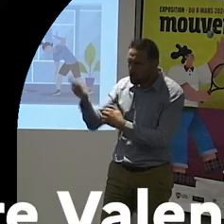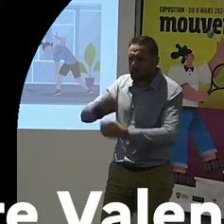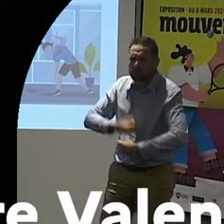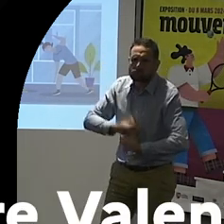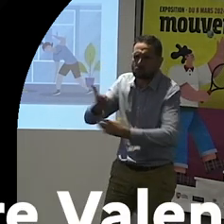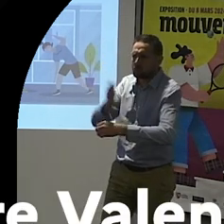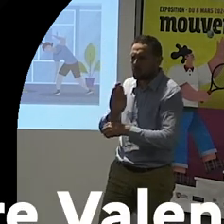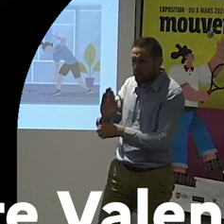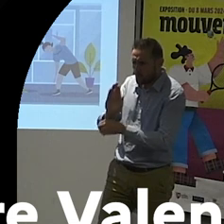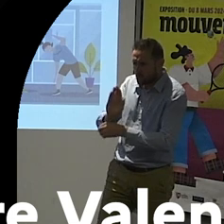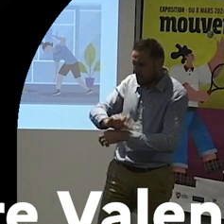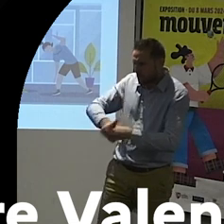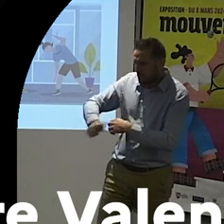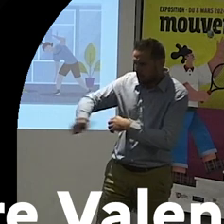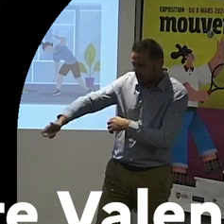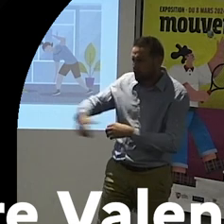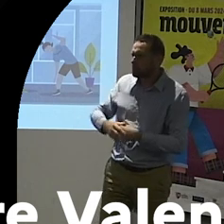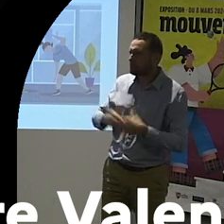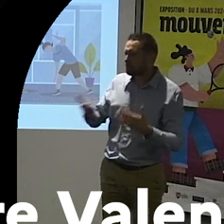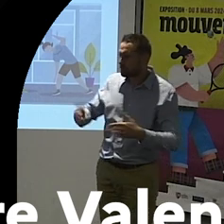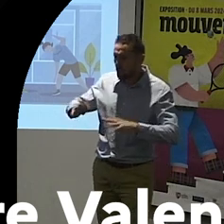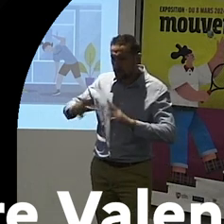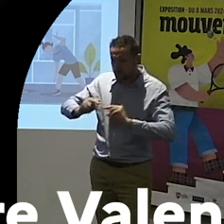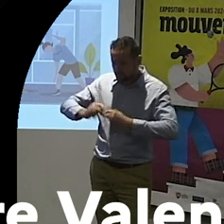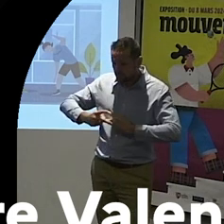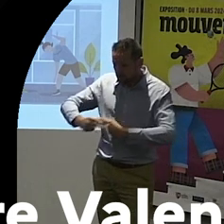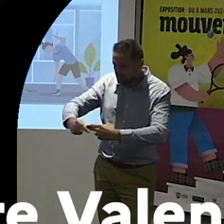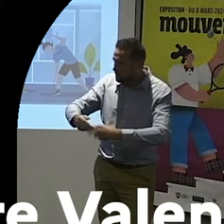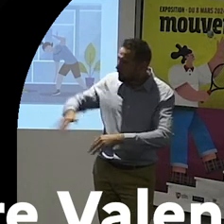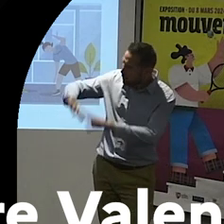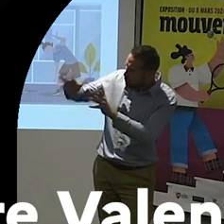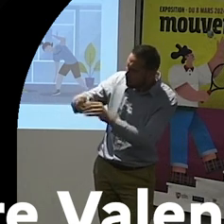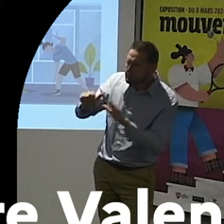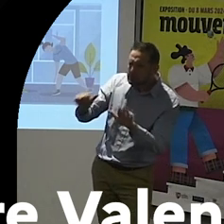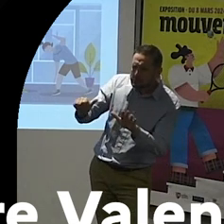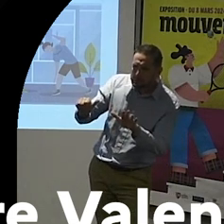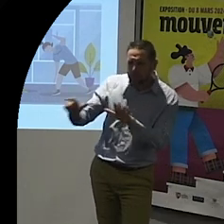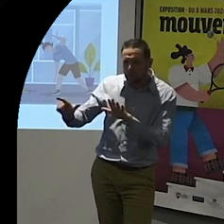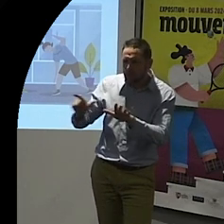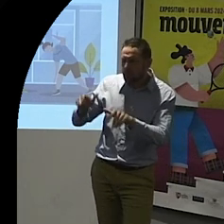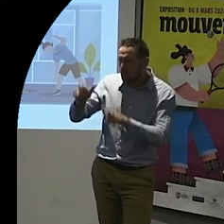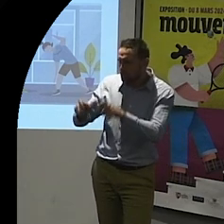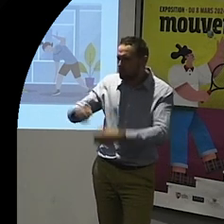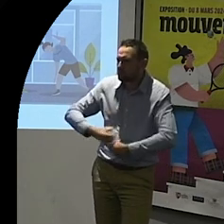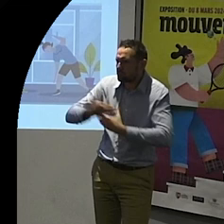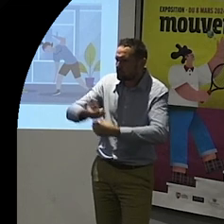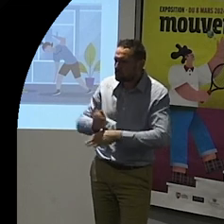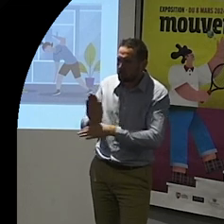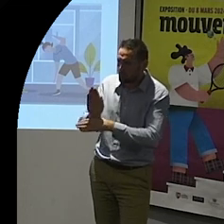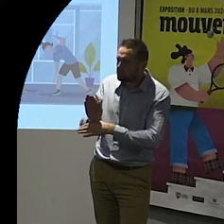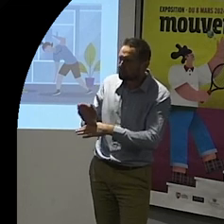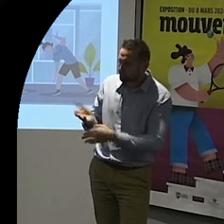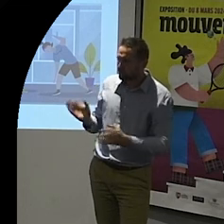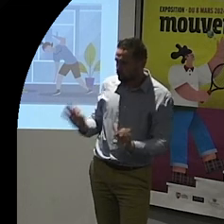s'enchaîner. Comment ça va se dérouler? Donc, il y a voilà, 6 ou 7 personnes qui vont témoigner d'une façon ou d'une autre, comme l'a dit Véronique. Et entre